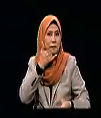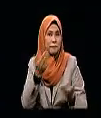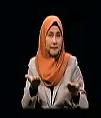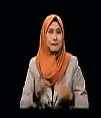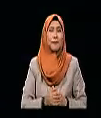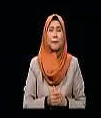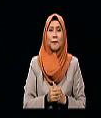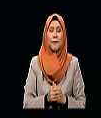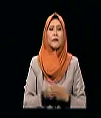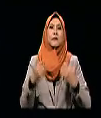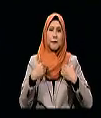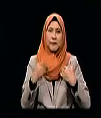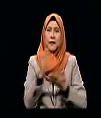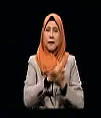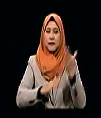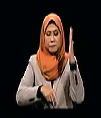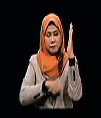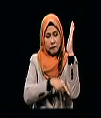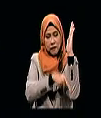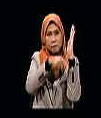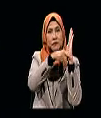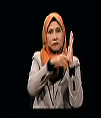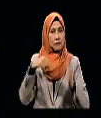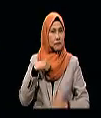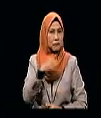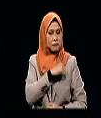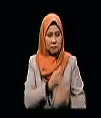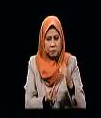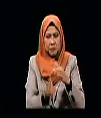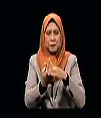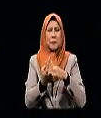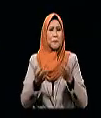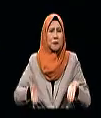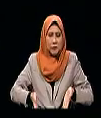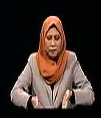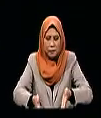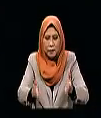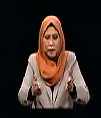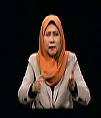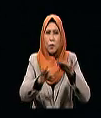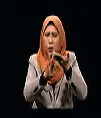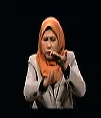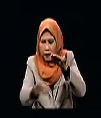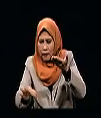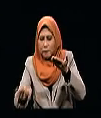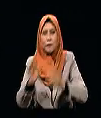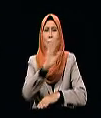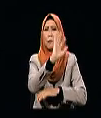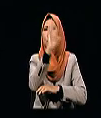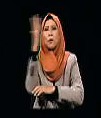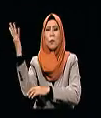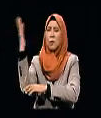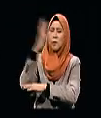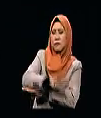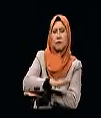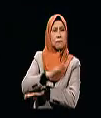di kalangan ahli Parlimen membangkitkan tentang jalan berlubang dan pokok tumbang. Jadi saya